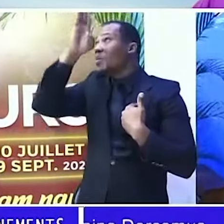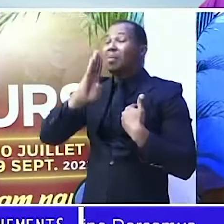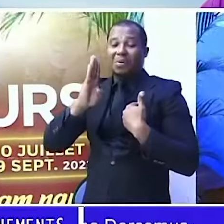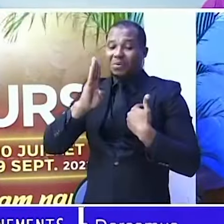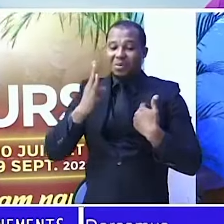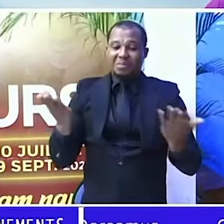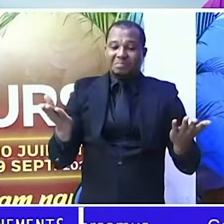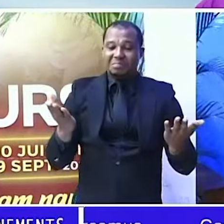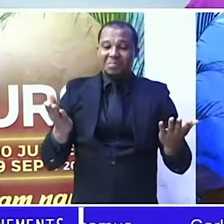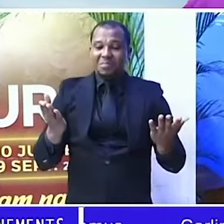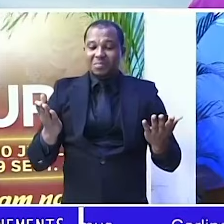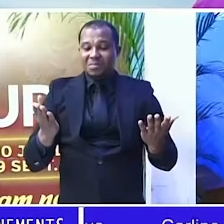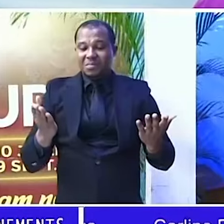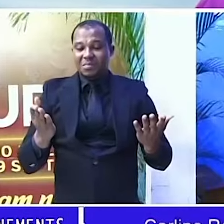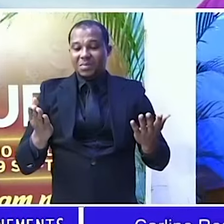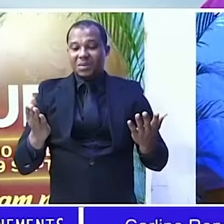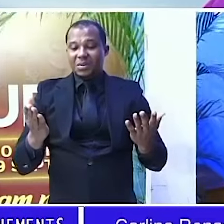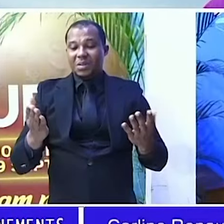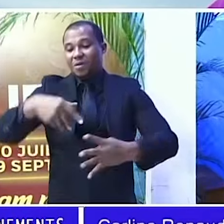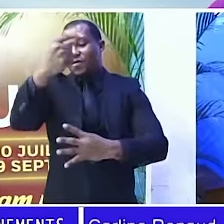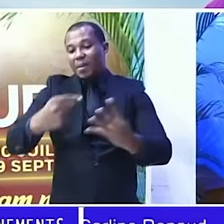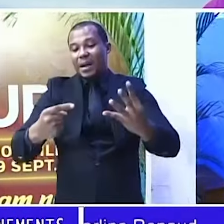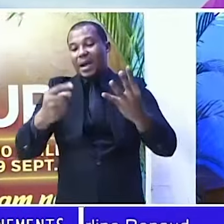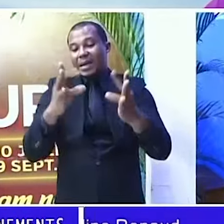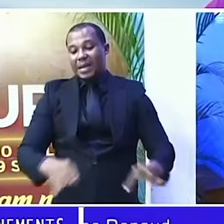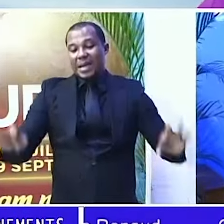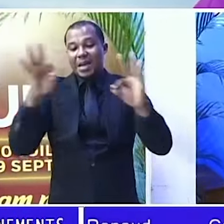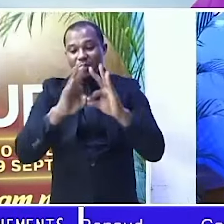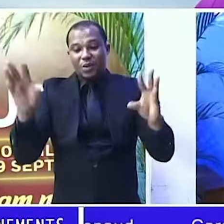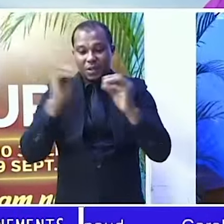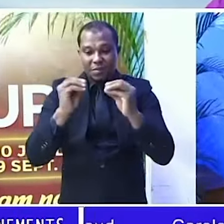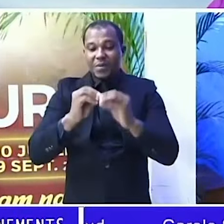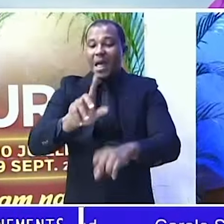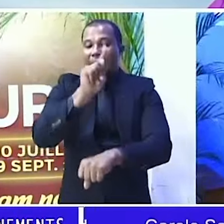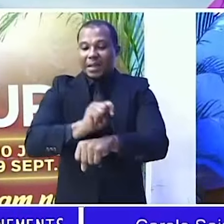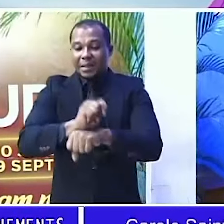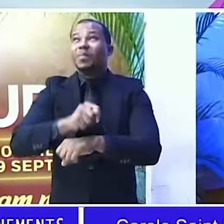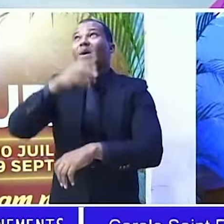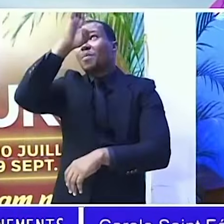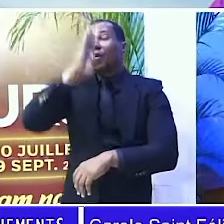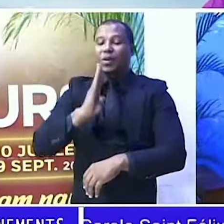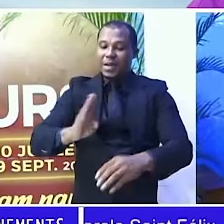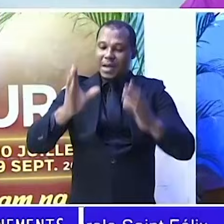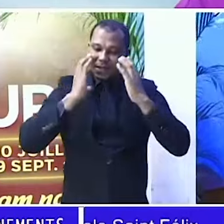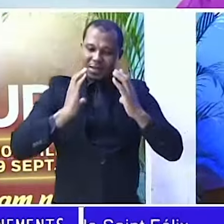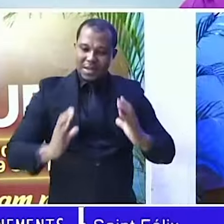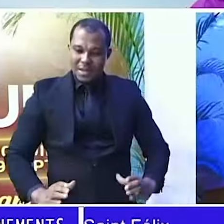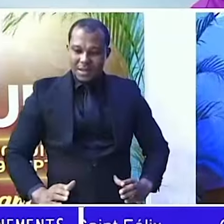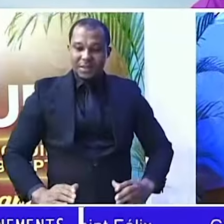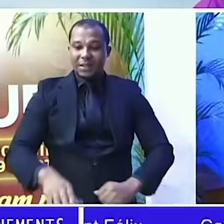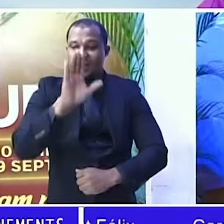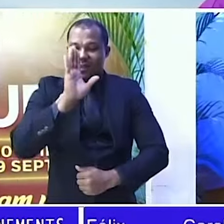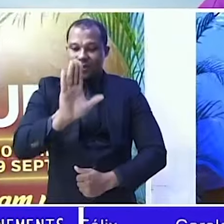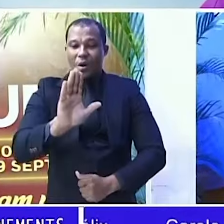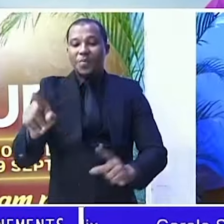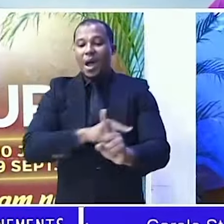mon ouais encore non. Parce que le vrai temple de Dieu, c'est vous-même. Et lorsque